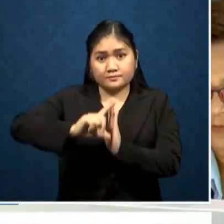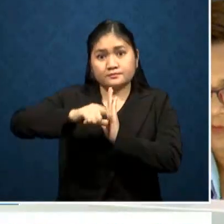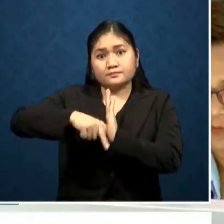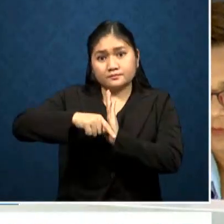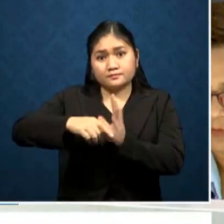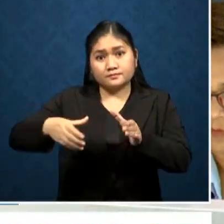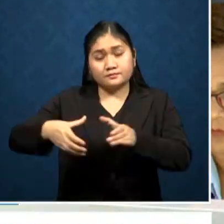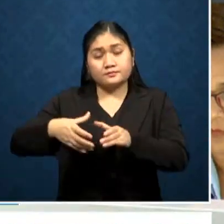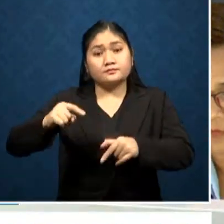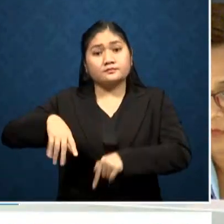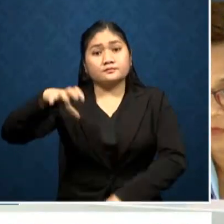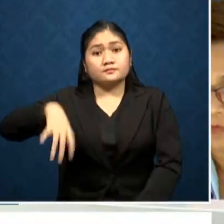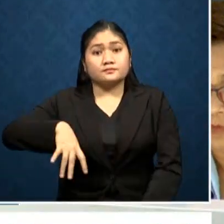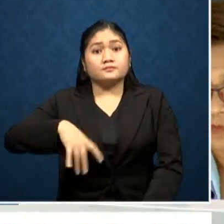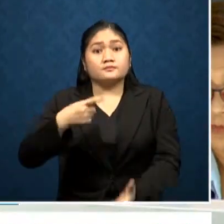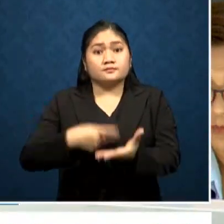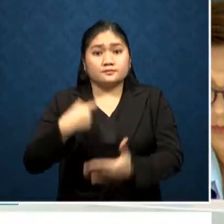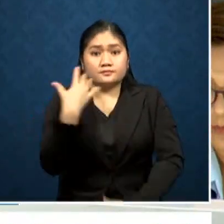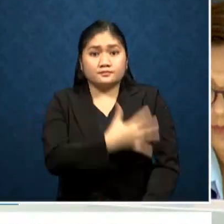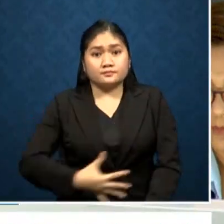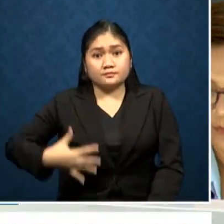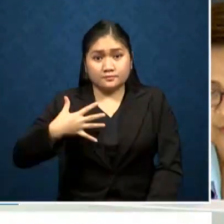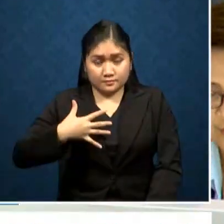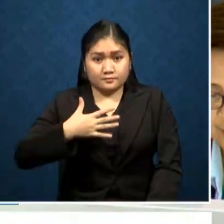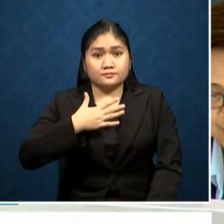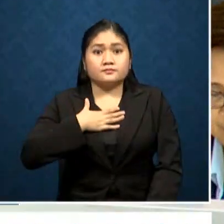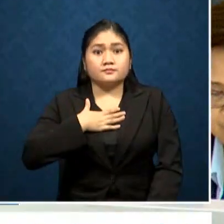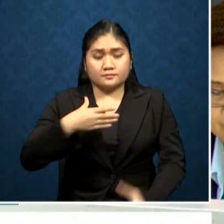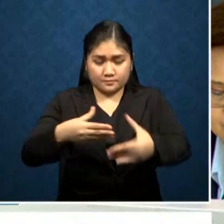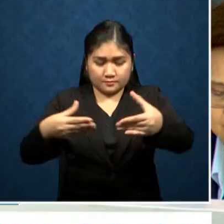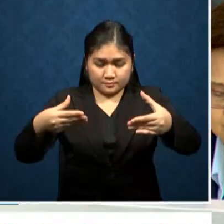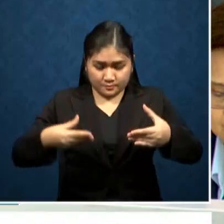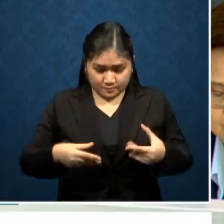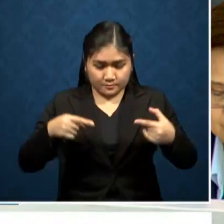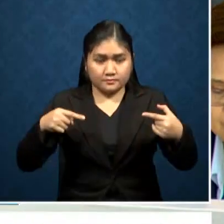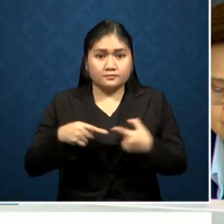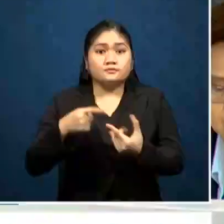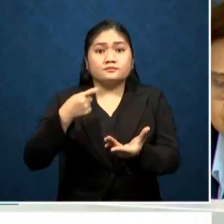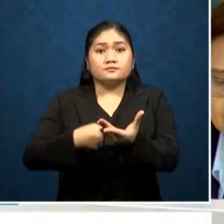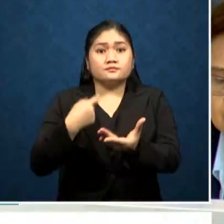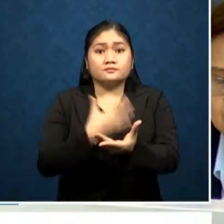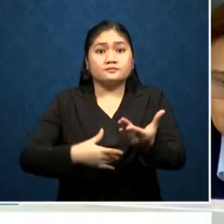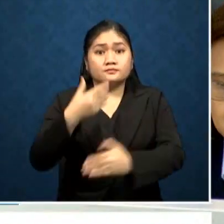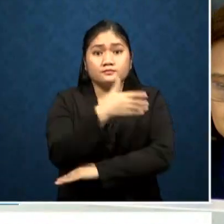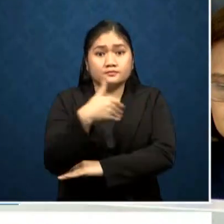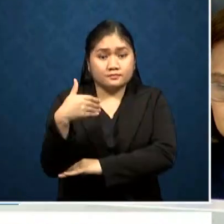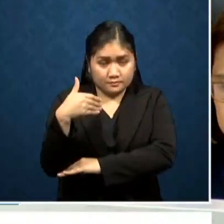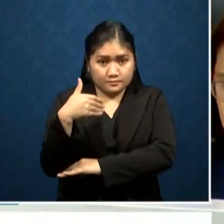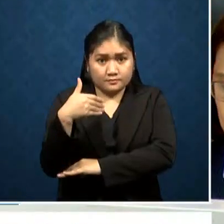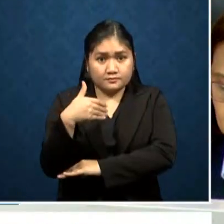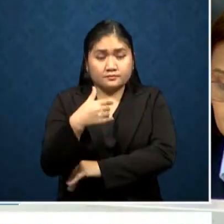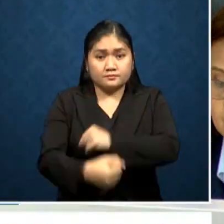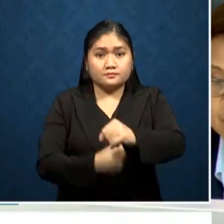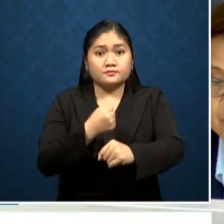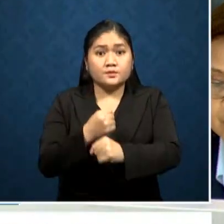ำหรงหลัปกสุภาห์แงชาิขออนุาติกบเรีนรายงานผลการนำเงินงานการสร้างหัปกสุภาหแผ่งชาติจำ